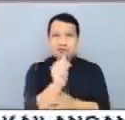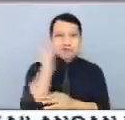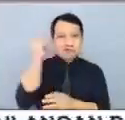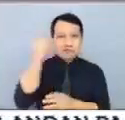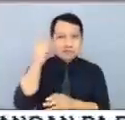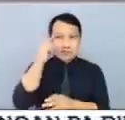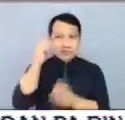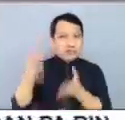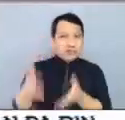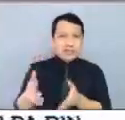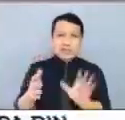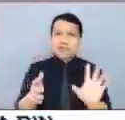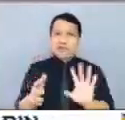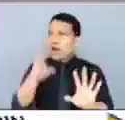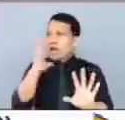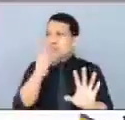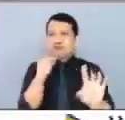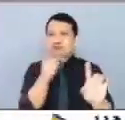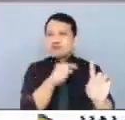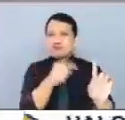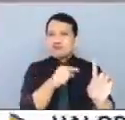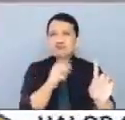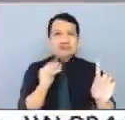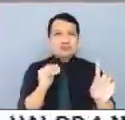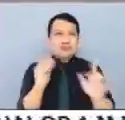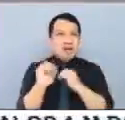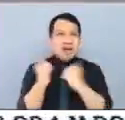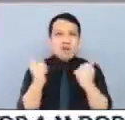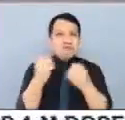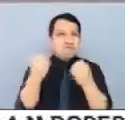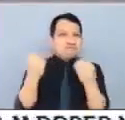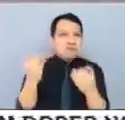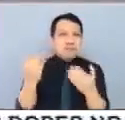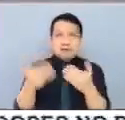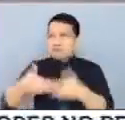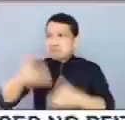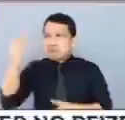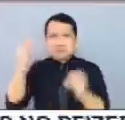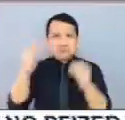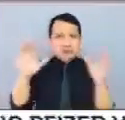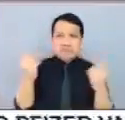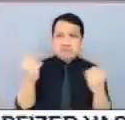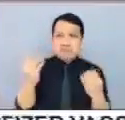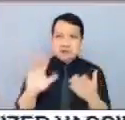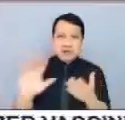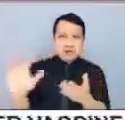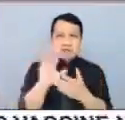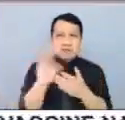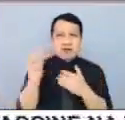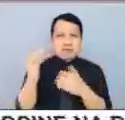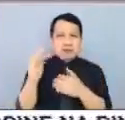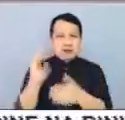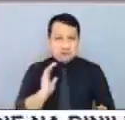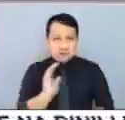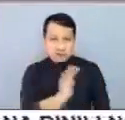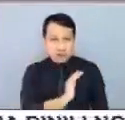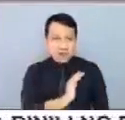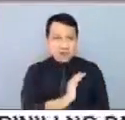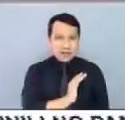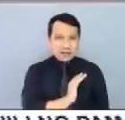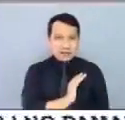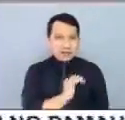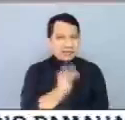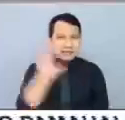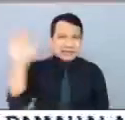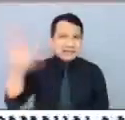Mm-hmm. So ito'y may katotohanan talaga dito, attorney, sa national elections, yung sinabi nyo